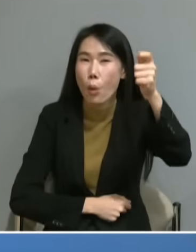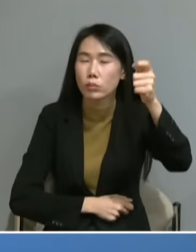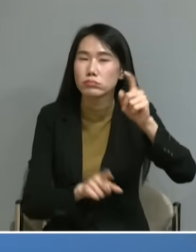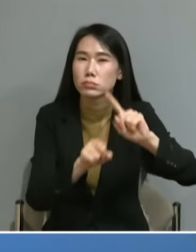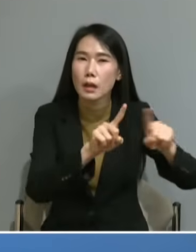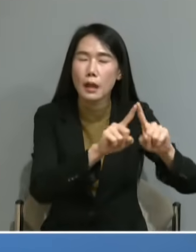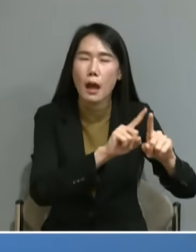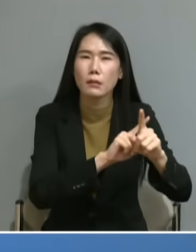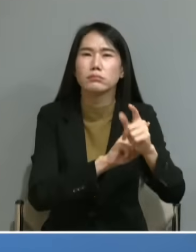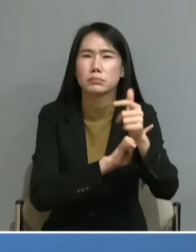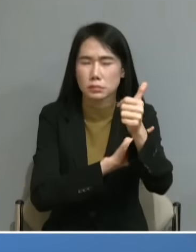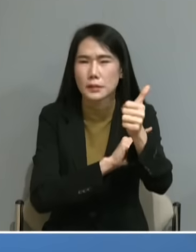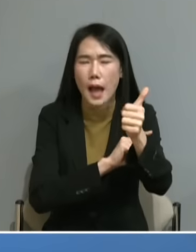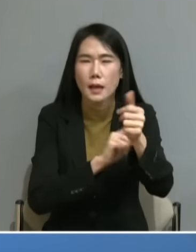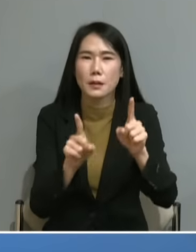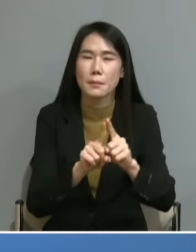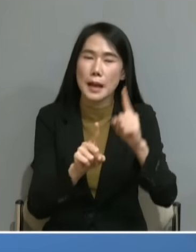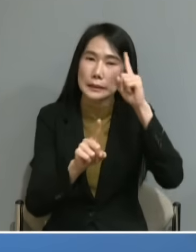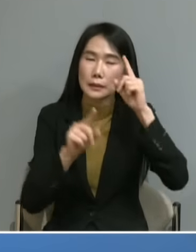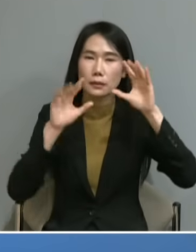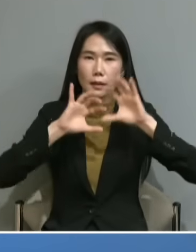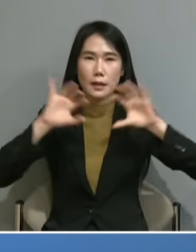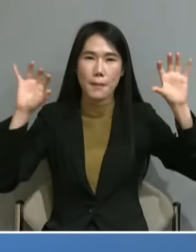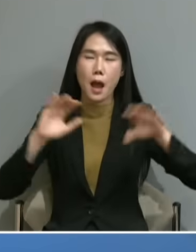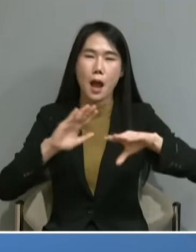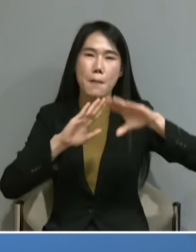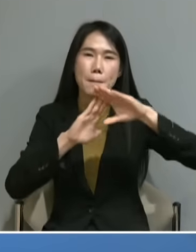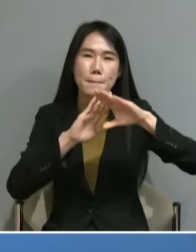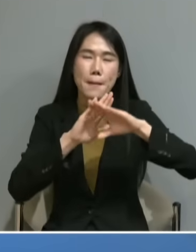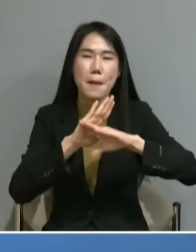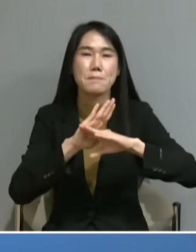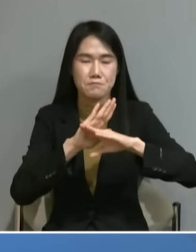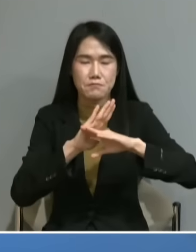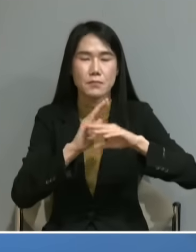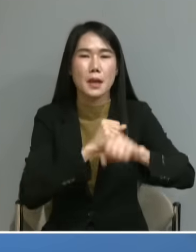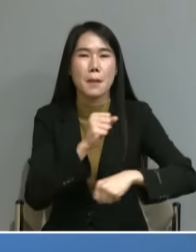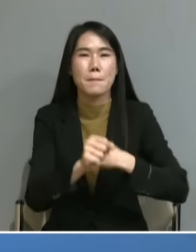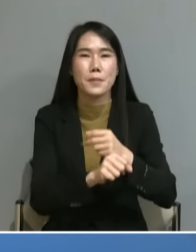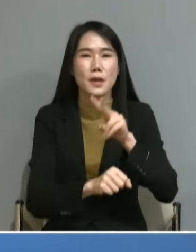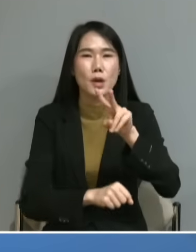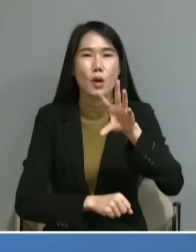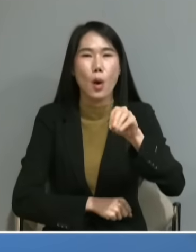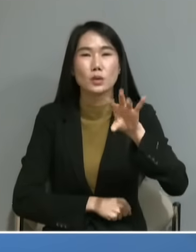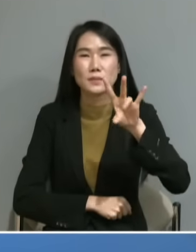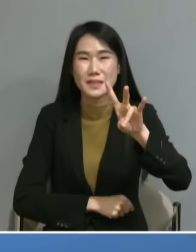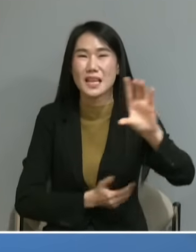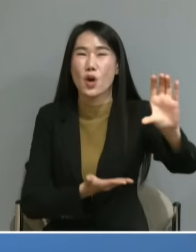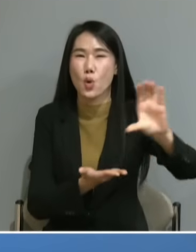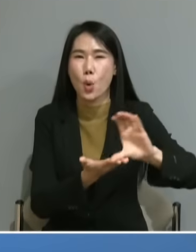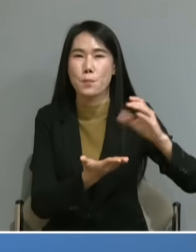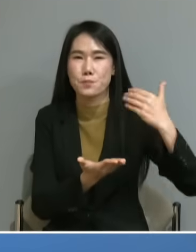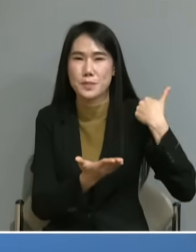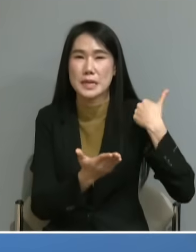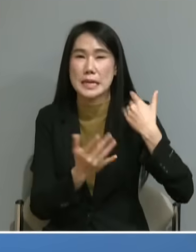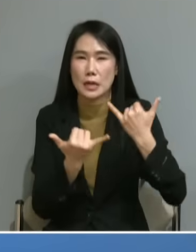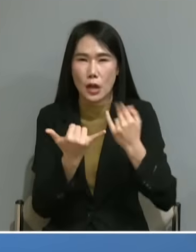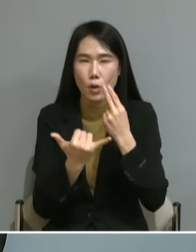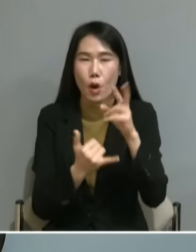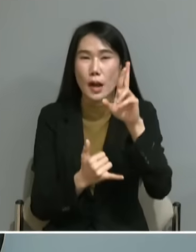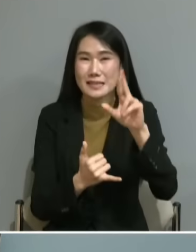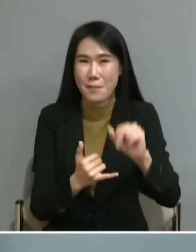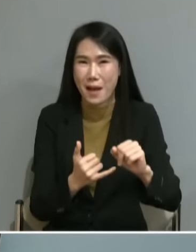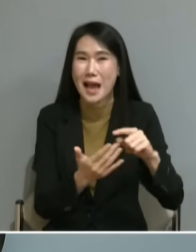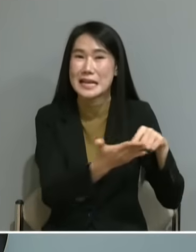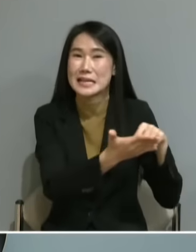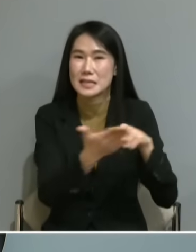านี้เนี่ยเป็นสิ่งที่เราได้วางกรอบไว้และจะอยู่ในงบประมาณปี2567ซึ่งกำลังจะเข้าสู่สภาในช่วงต้นปีนะ